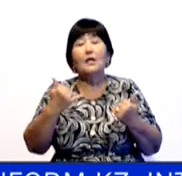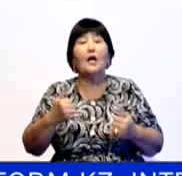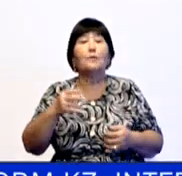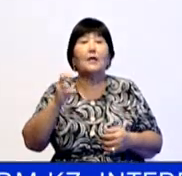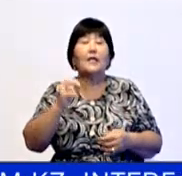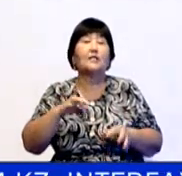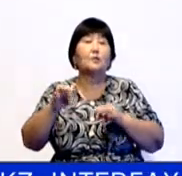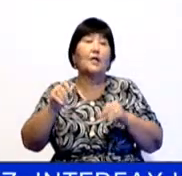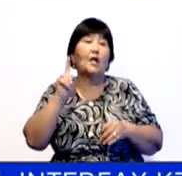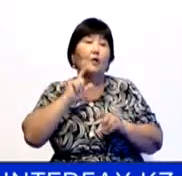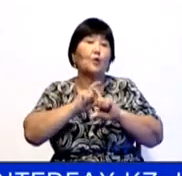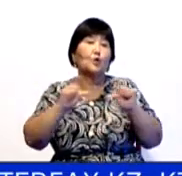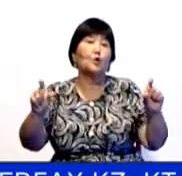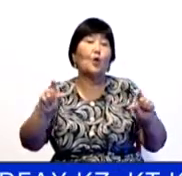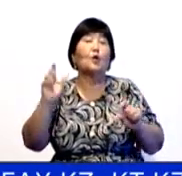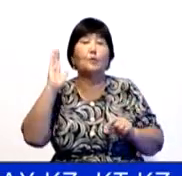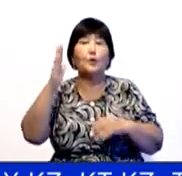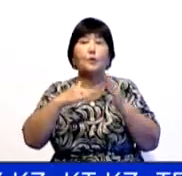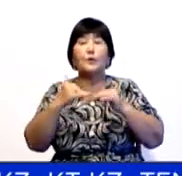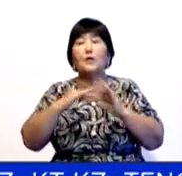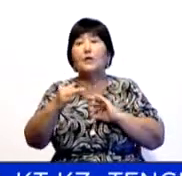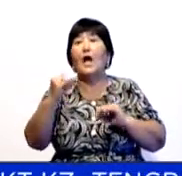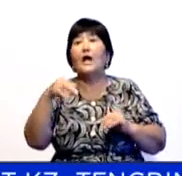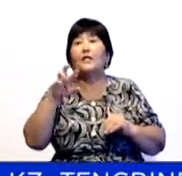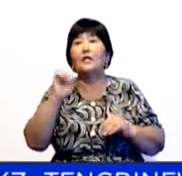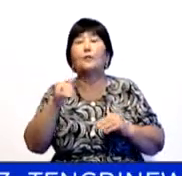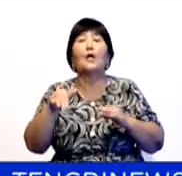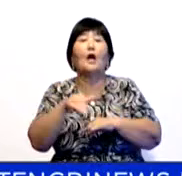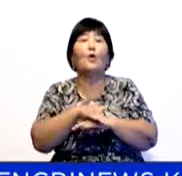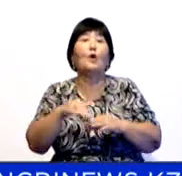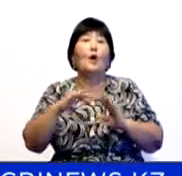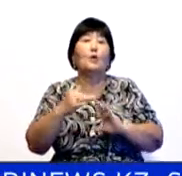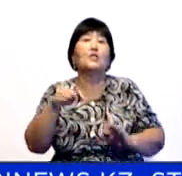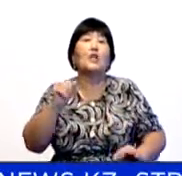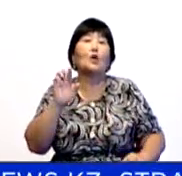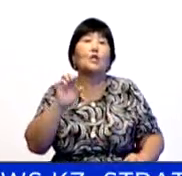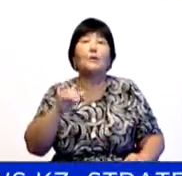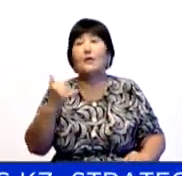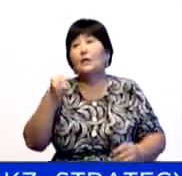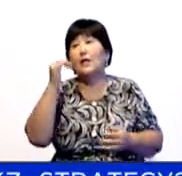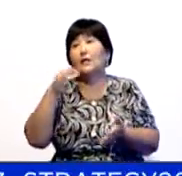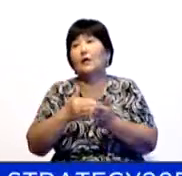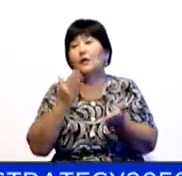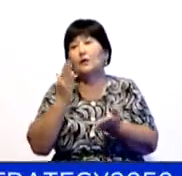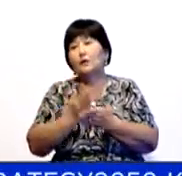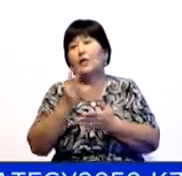нацпроекта «Комфортная школа» будут построены 2 школы в поселке Айтикиби и в ауле Жанкожа-Батыр. А сейчас в райцентре строится школа на